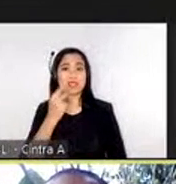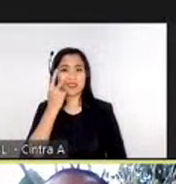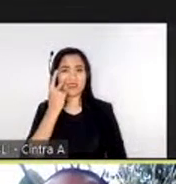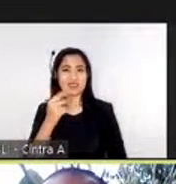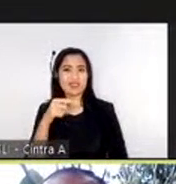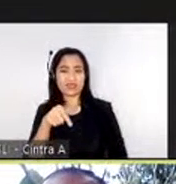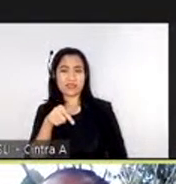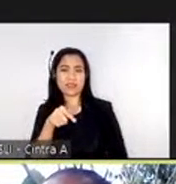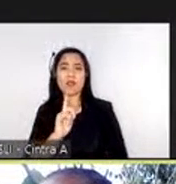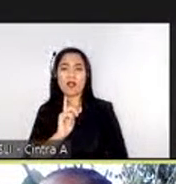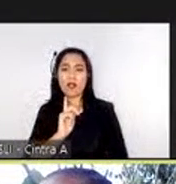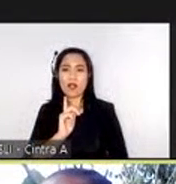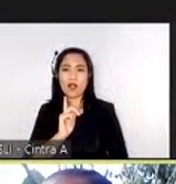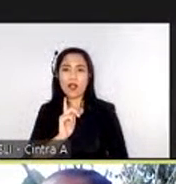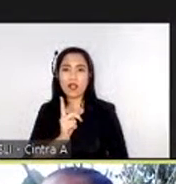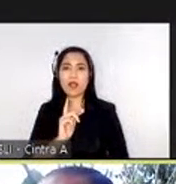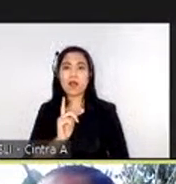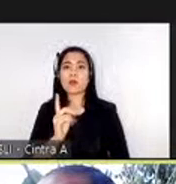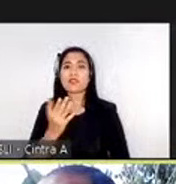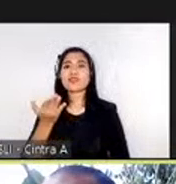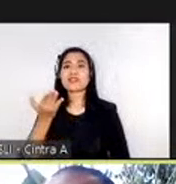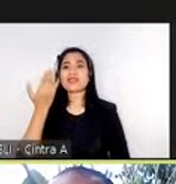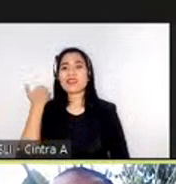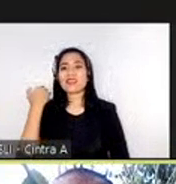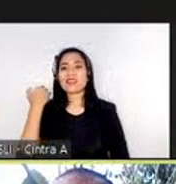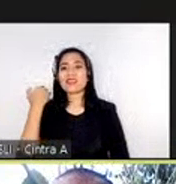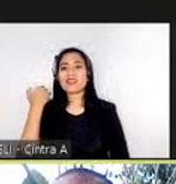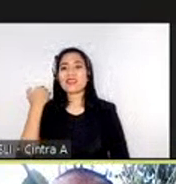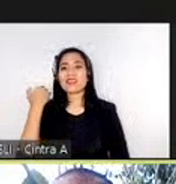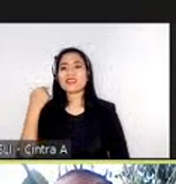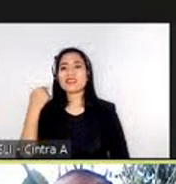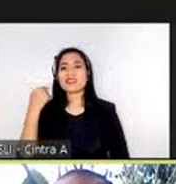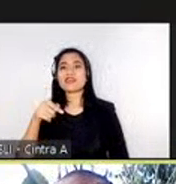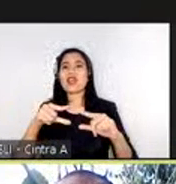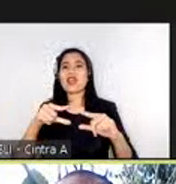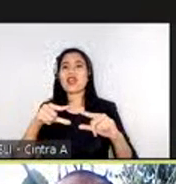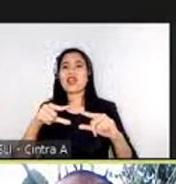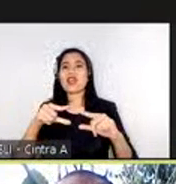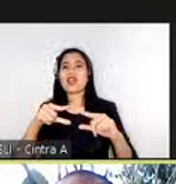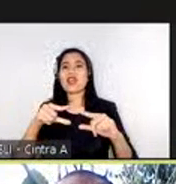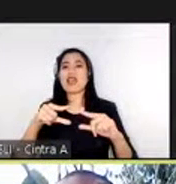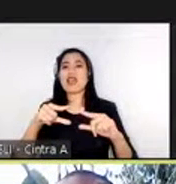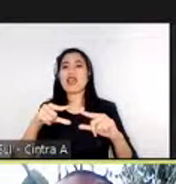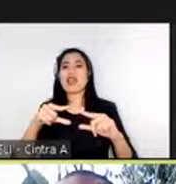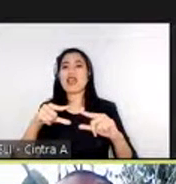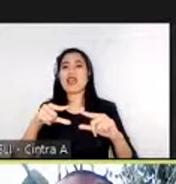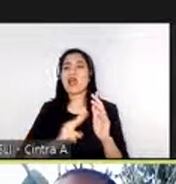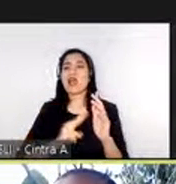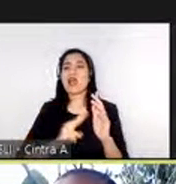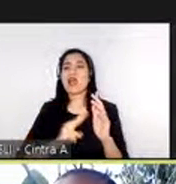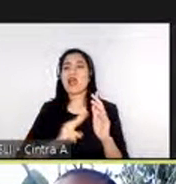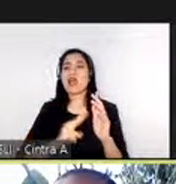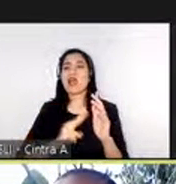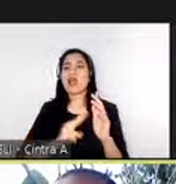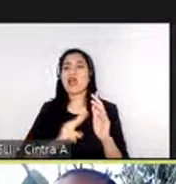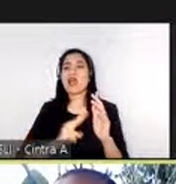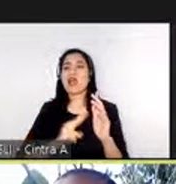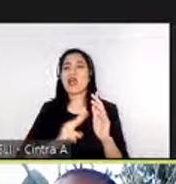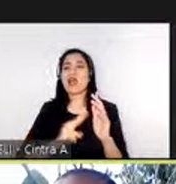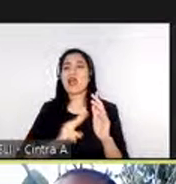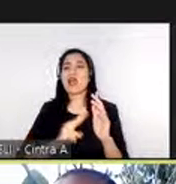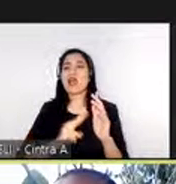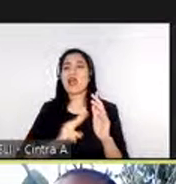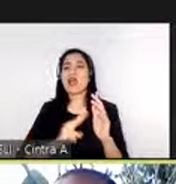kalau apa yang disampaikan tadi oleh Anita di pertama kali pembukaan kita sudah pernah punya